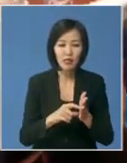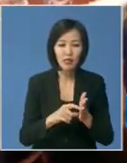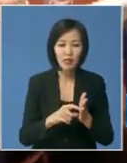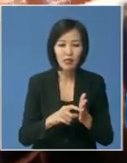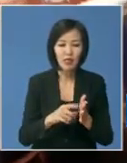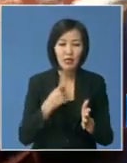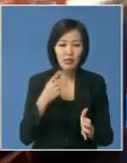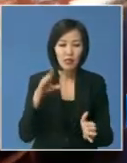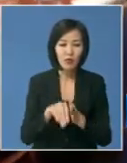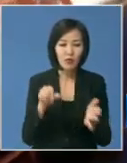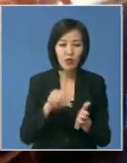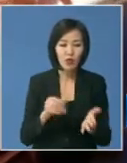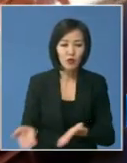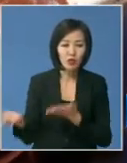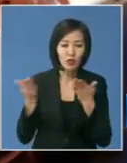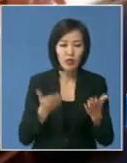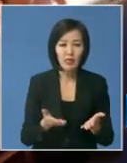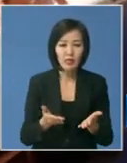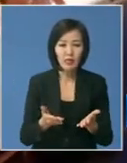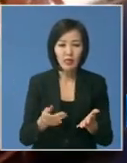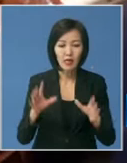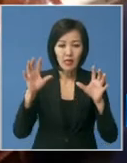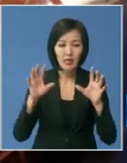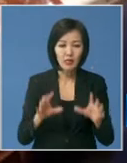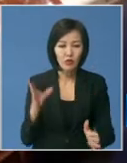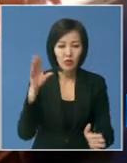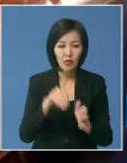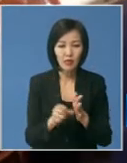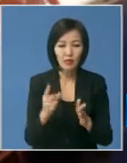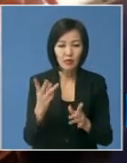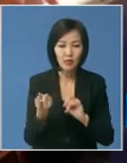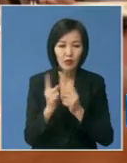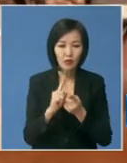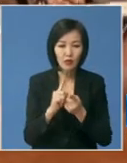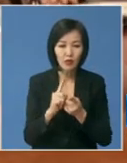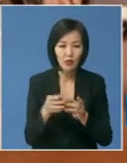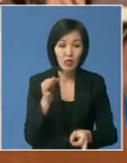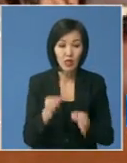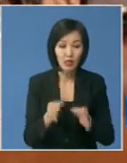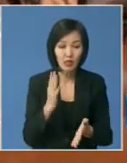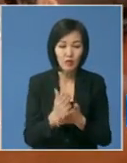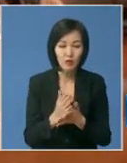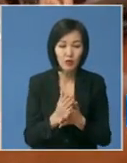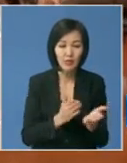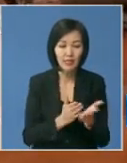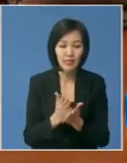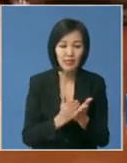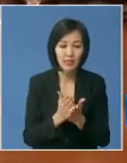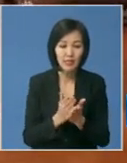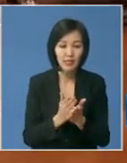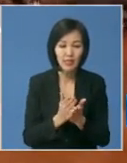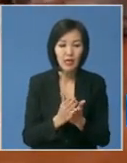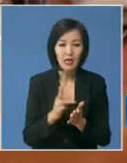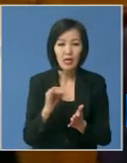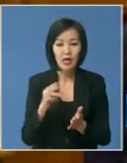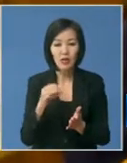шақырды. Онда депутаттар осы елдің конституциясына енгізілетін бірқатар өзгерістерді талқыламақ. Сондықтан саясаткерлер Карлес Пучдемонның